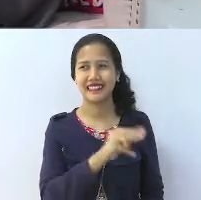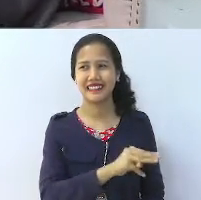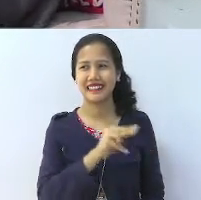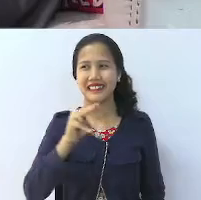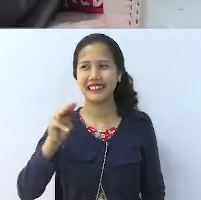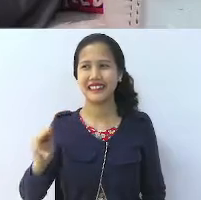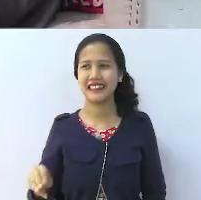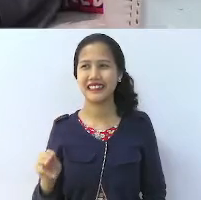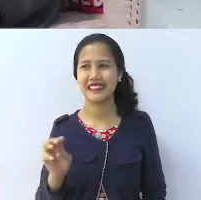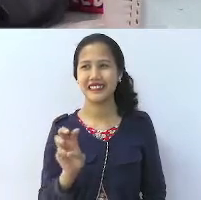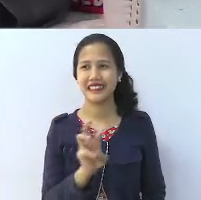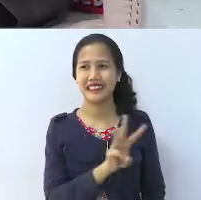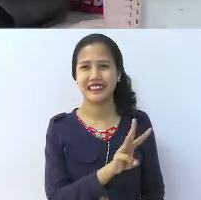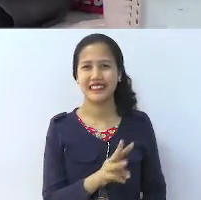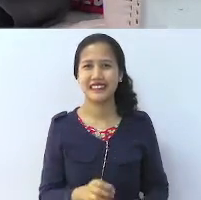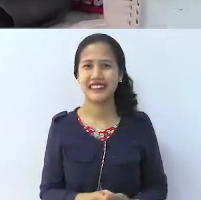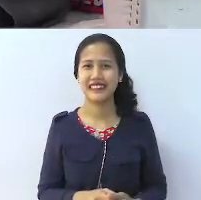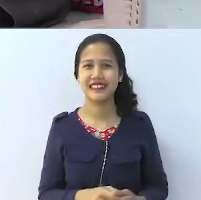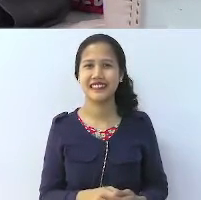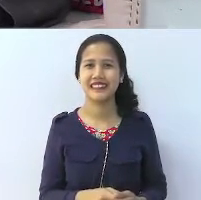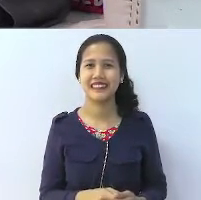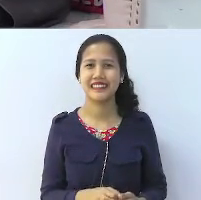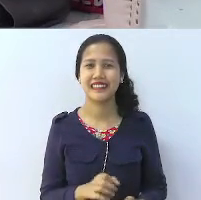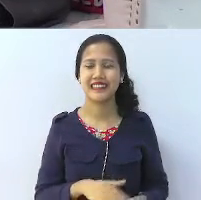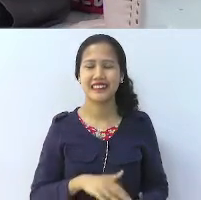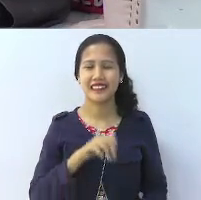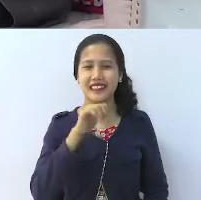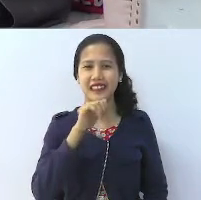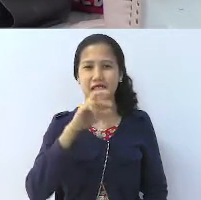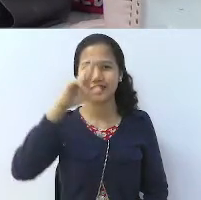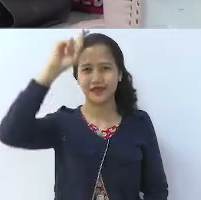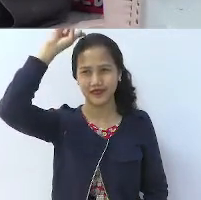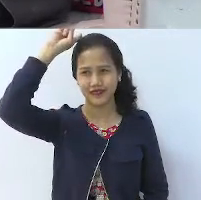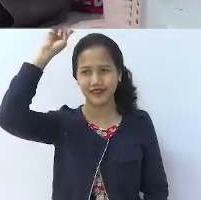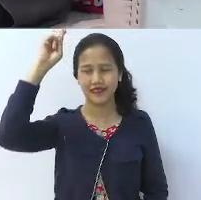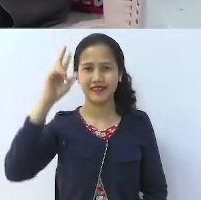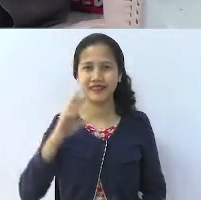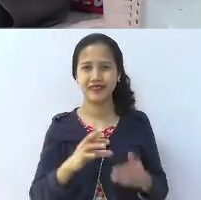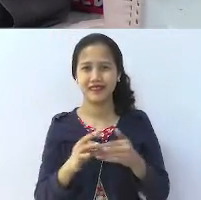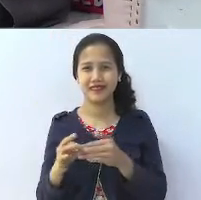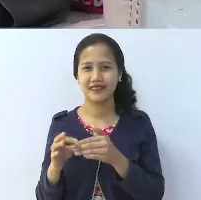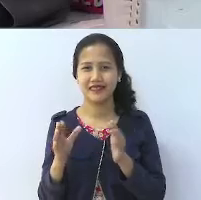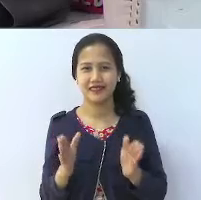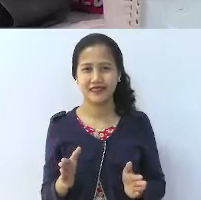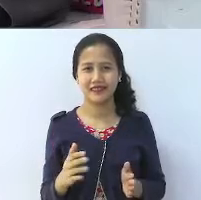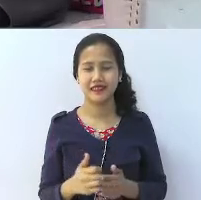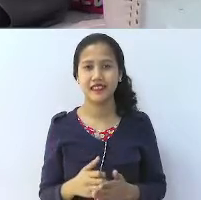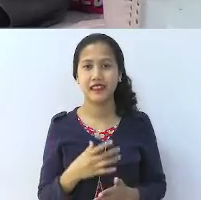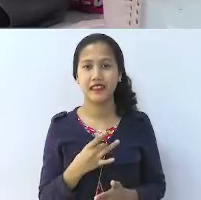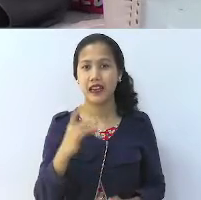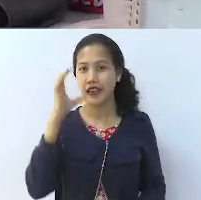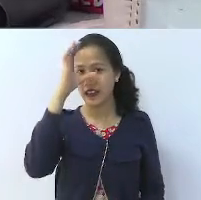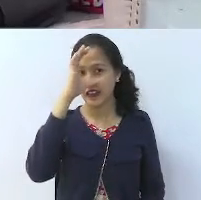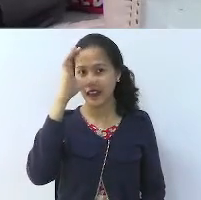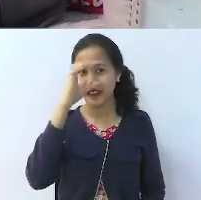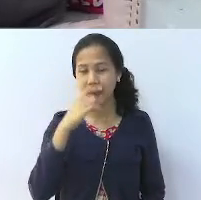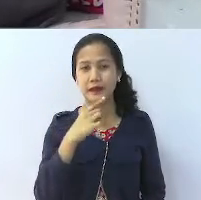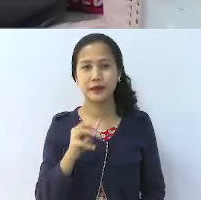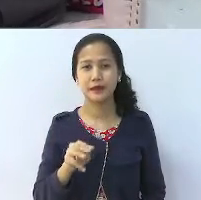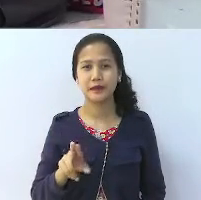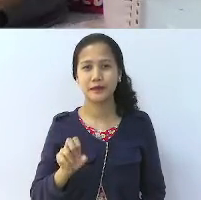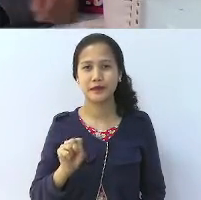Ito si, ano ba? Si Junkie Laiko, ano ba yan? Manila West po yan. Manila West? Yeah, Manila siya West. Siya na ba leader doon? Opo. Okay. Ay, hindi siya leader